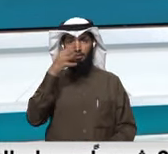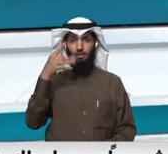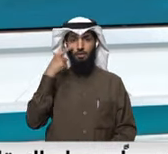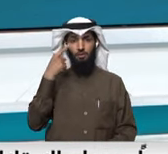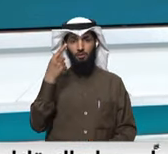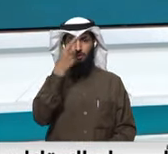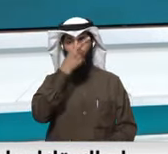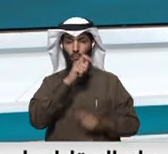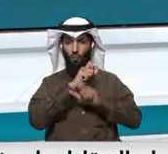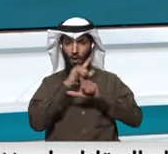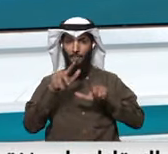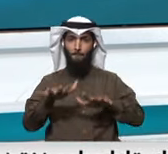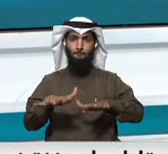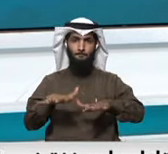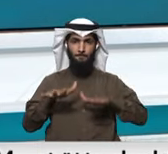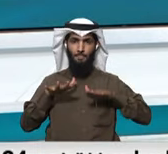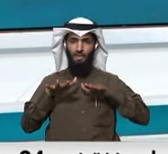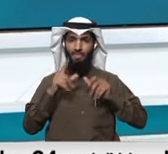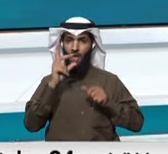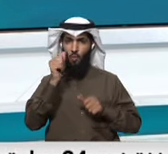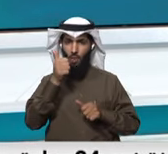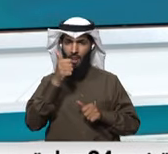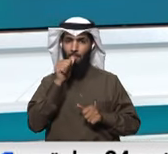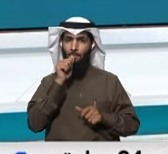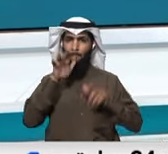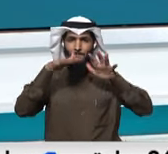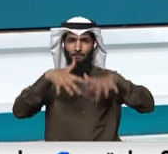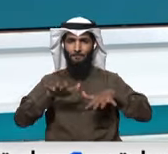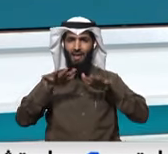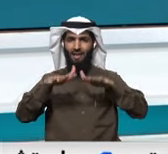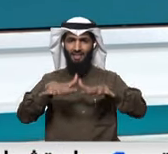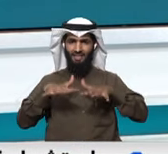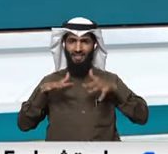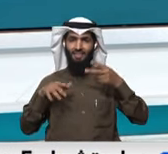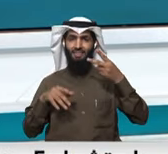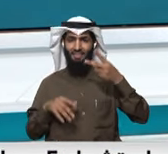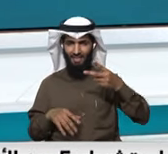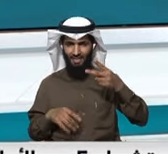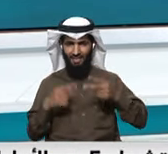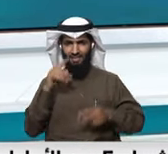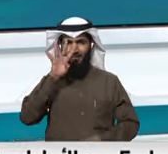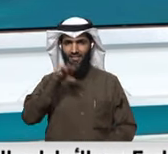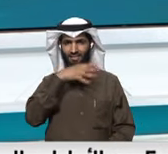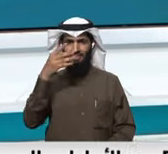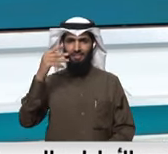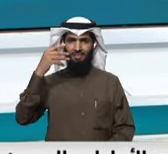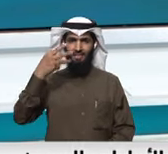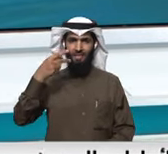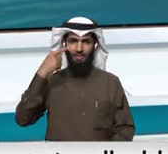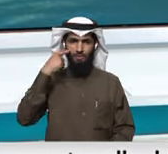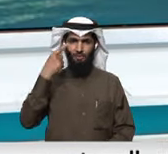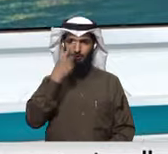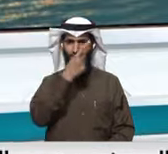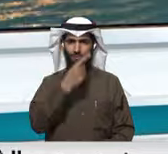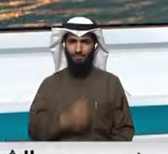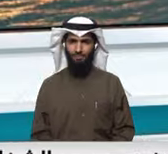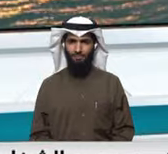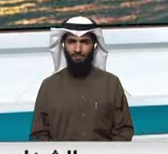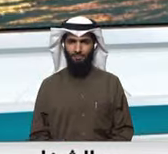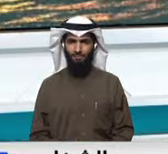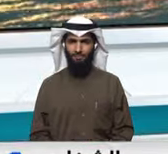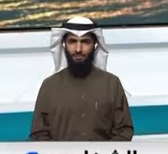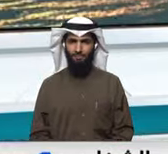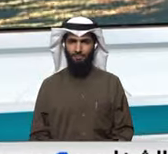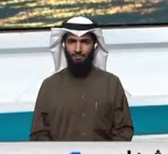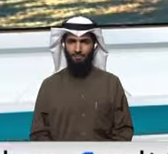مساء والجزر الاول الساعه 6 و46 دقيقه صباحا والجزر الثاني الساعه 6 و12 دقيقه مساء لا تنزلون البحر